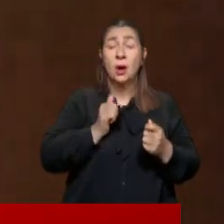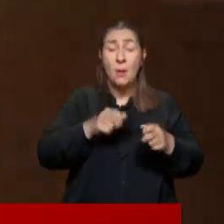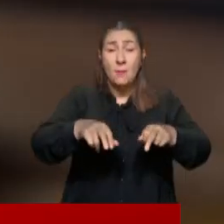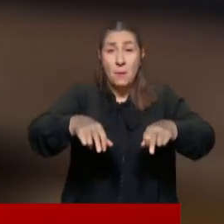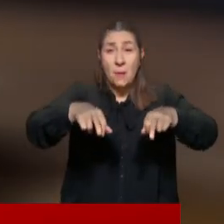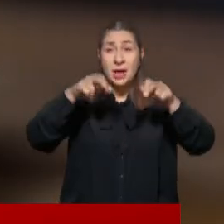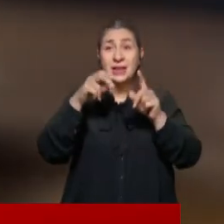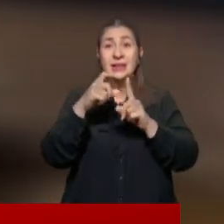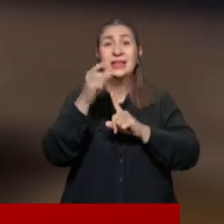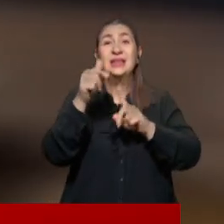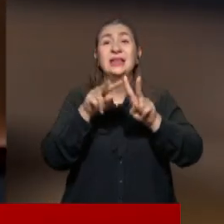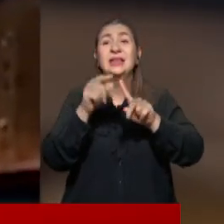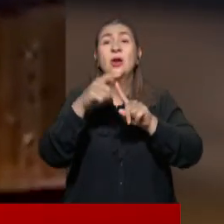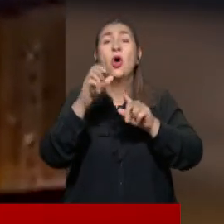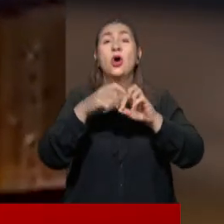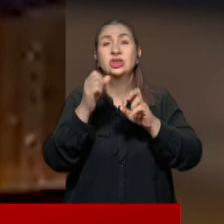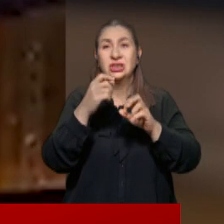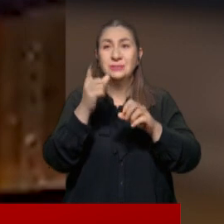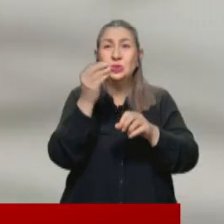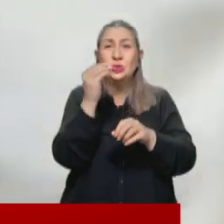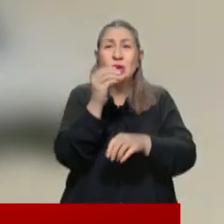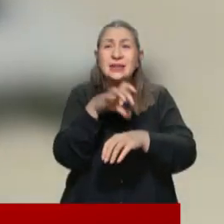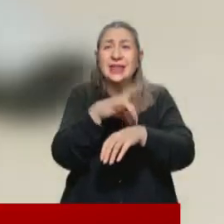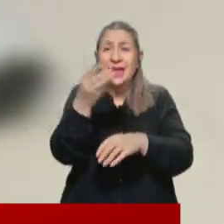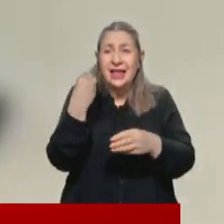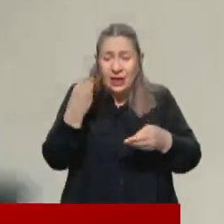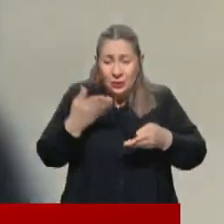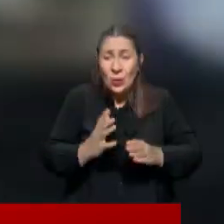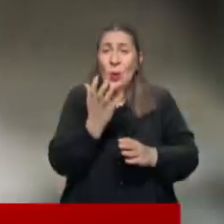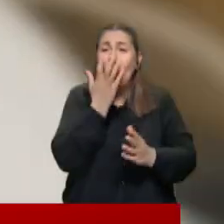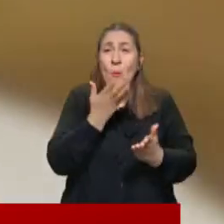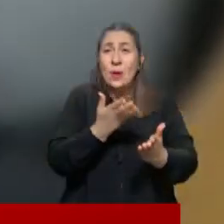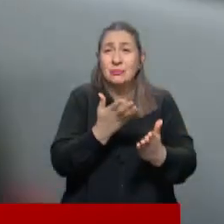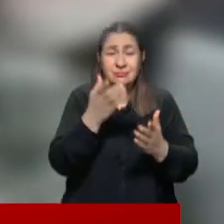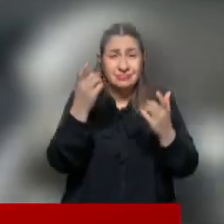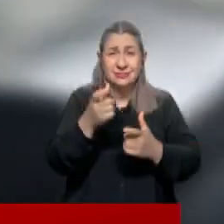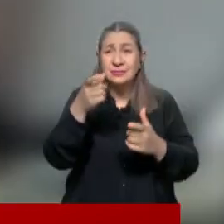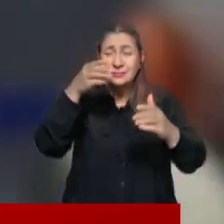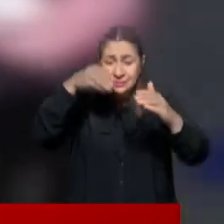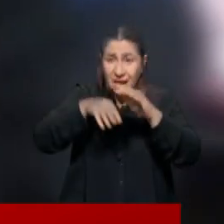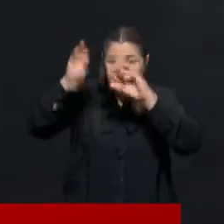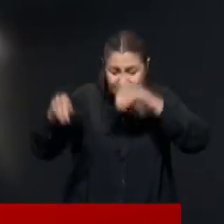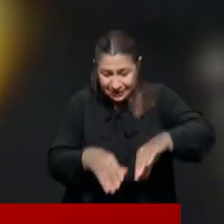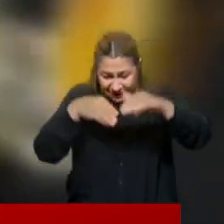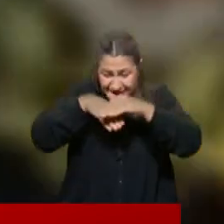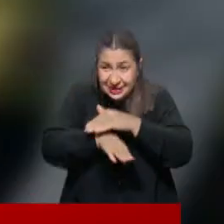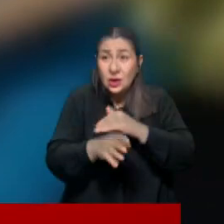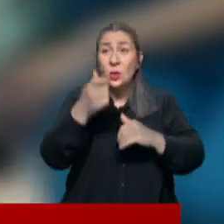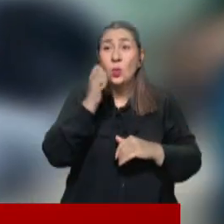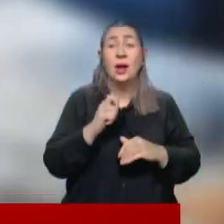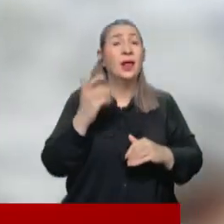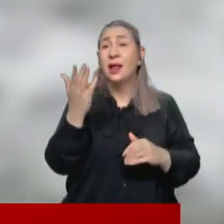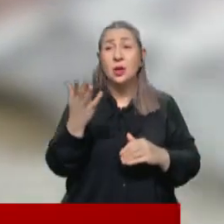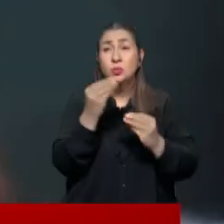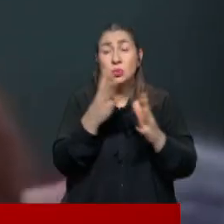ateşi altındaki dini Pro şehrinden bir çocuk Hastanesi'nden Yenidoğan yoğun bakım ünitesi sığınaklara taşındı Ukrayna'da